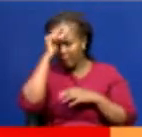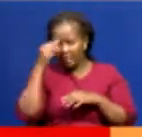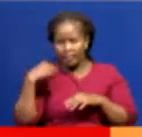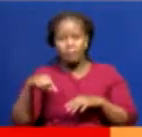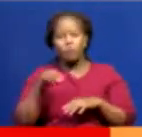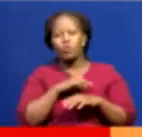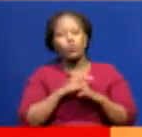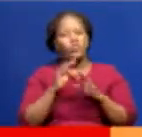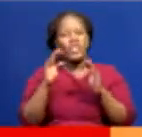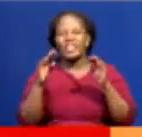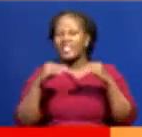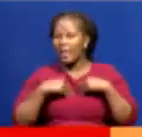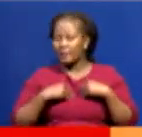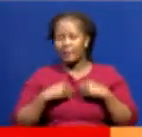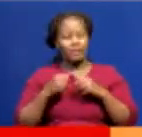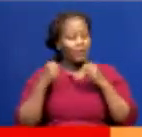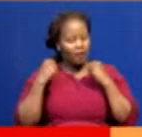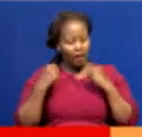hatutakubali, kwa sababu